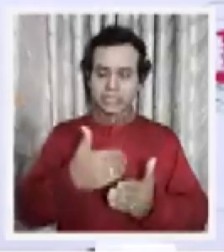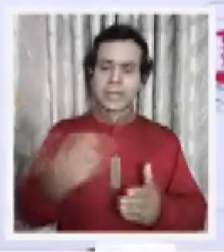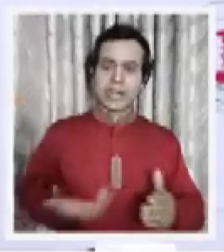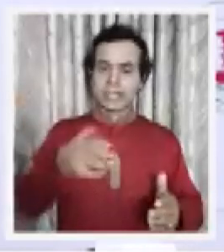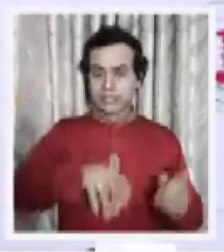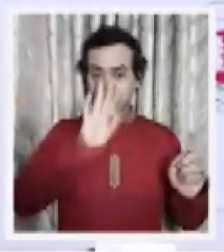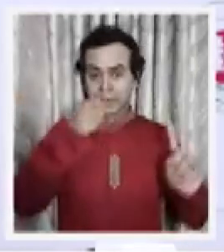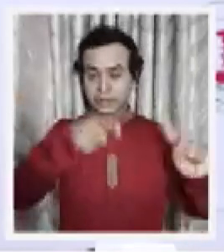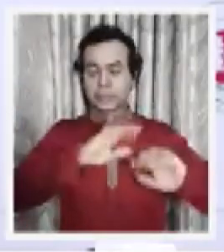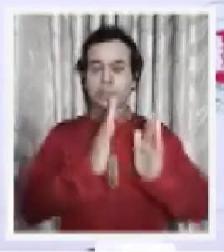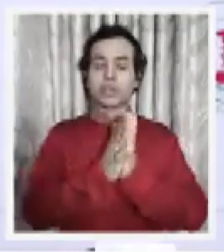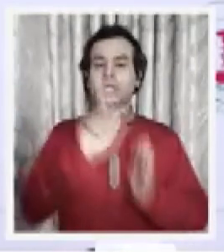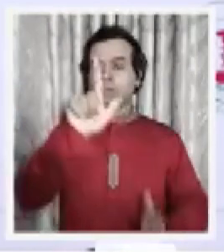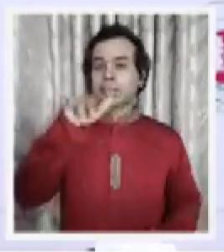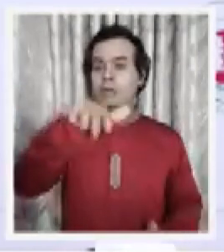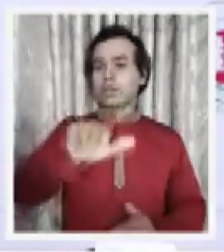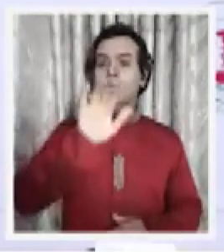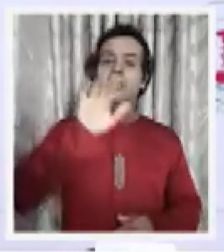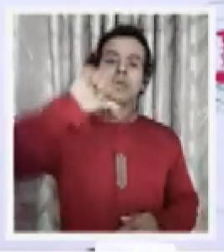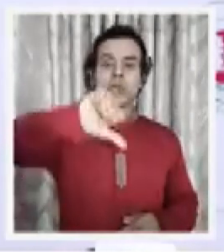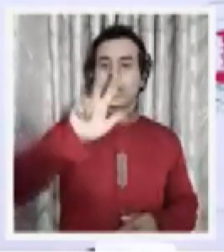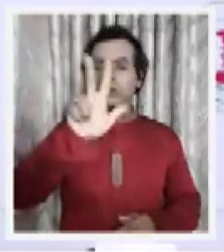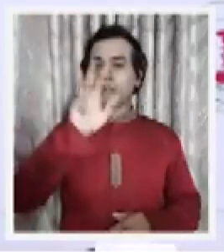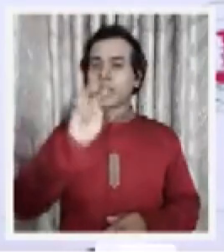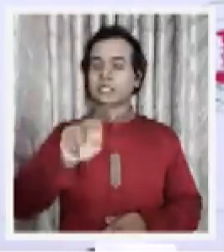2টি সমুদ্র বন্দর, ক্যান্টনমেন্ট স্টেশনে